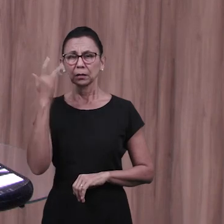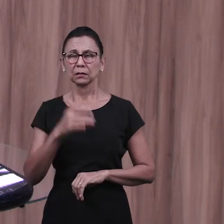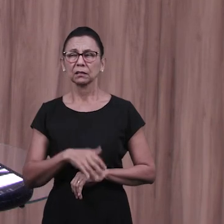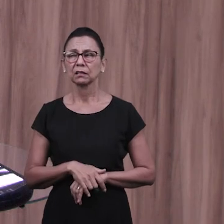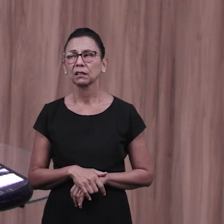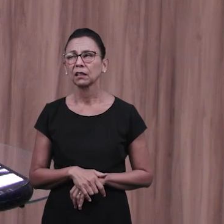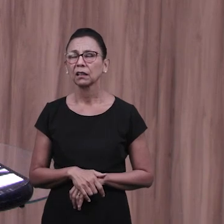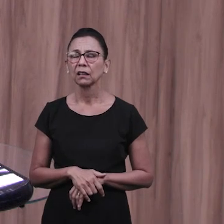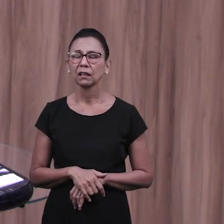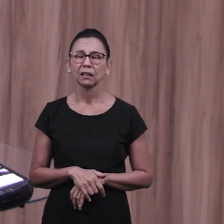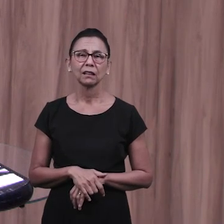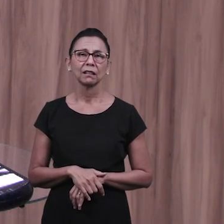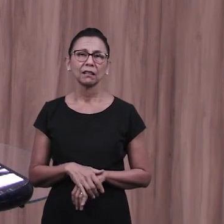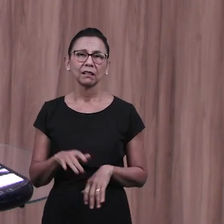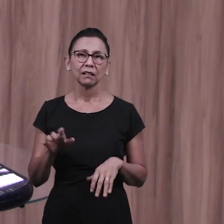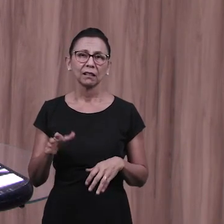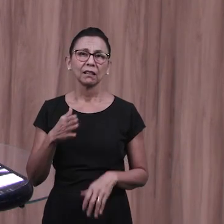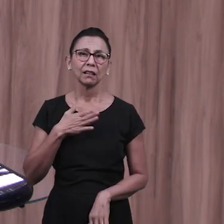de cette manière-là?